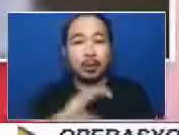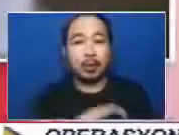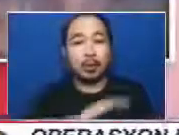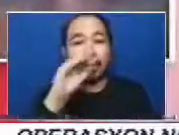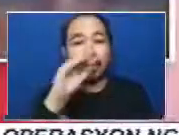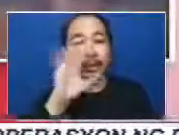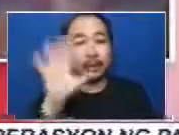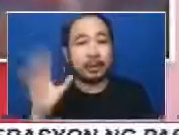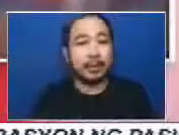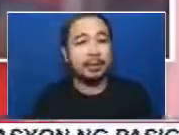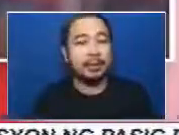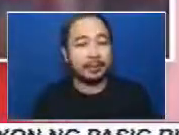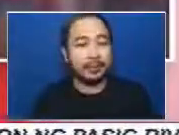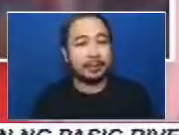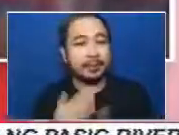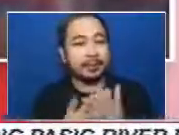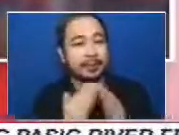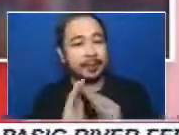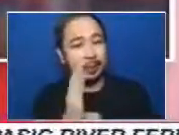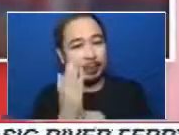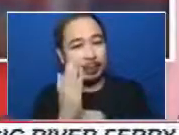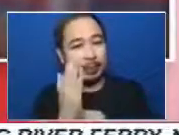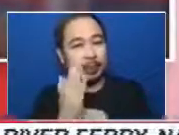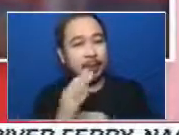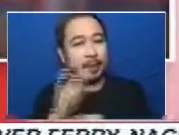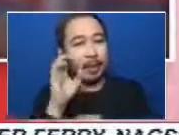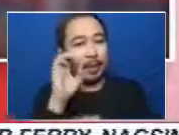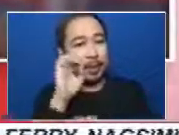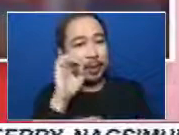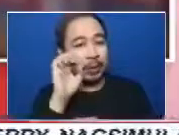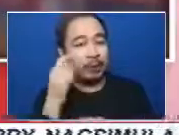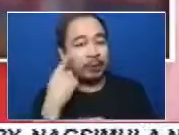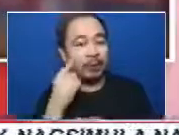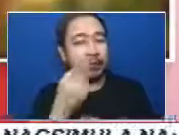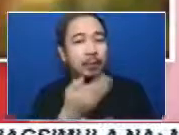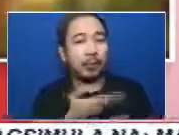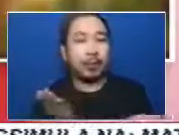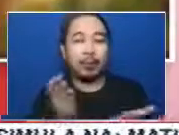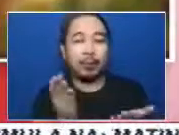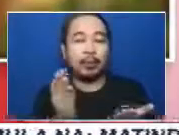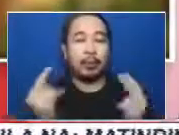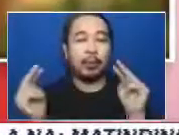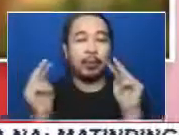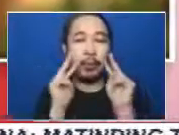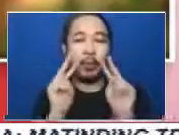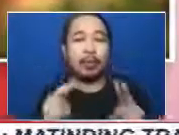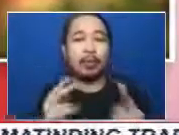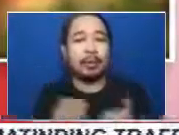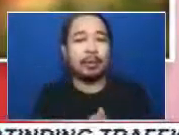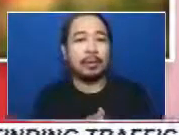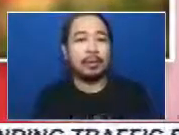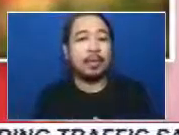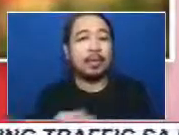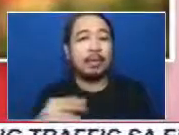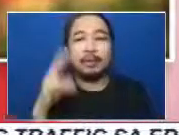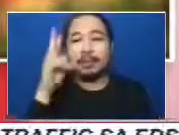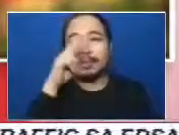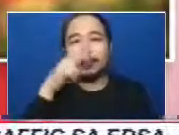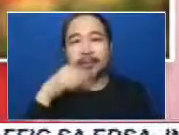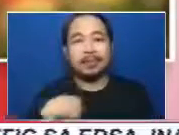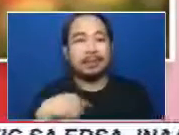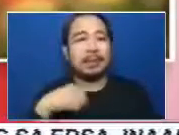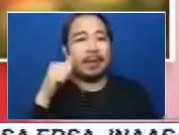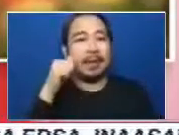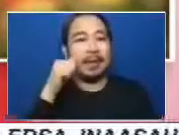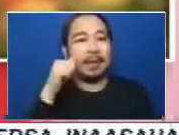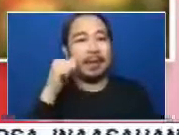ng yung cost of logistics ng pagpunta dito sa NCR. Kaya yun yung inaayos